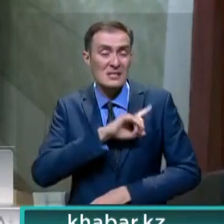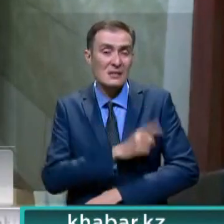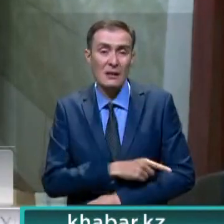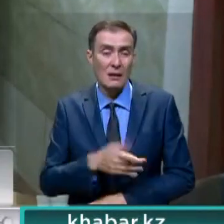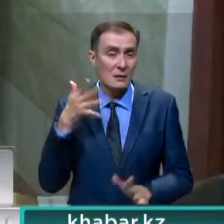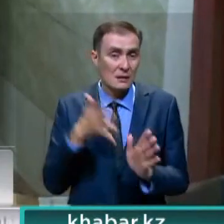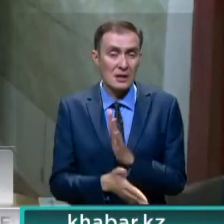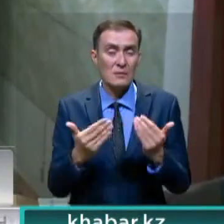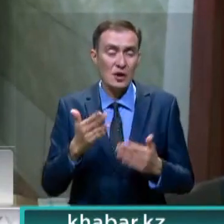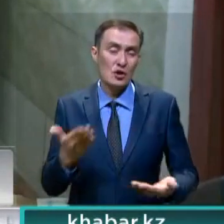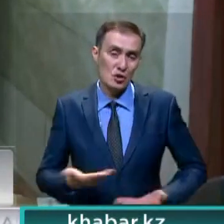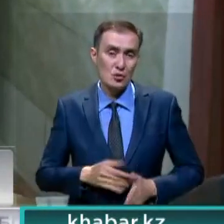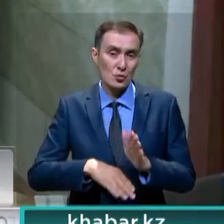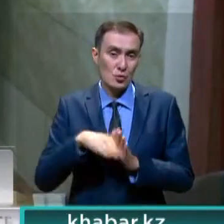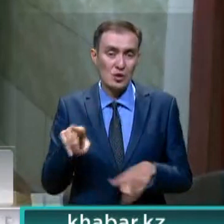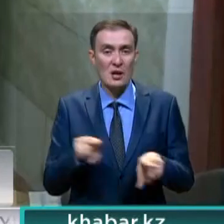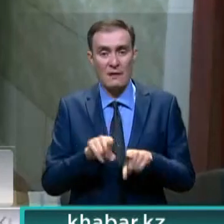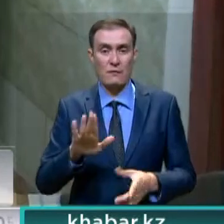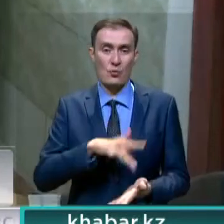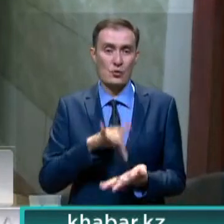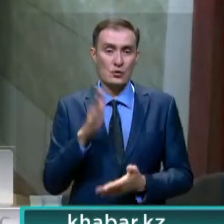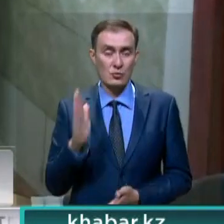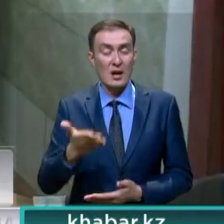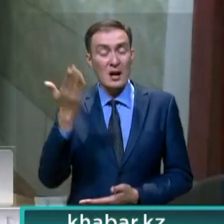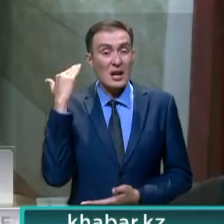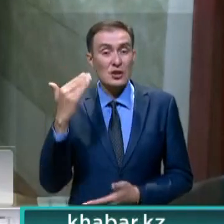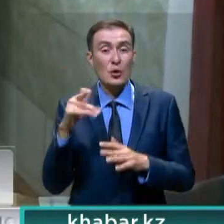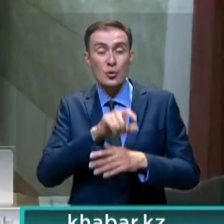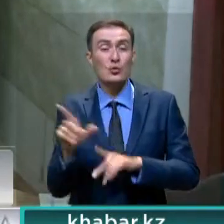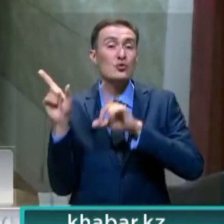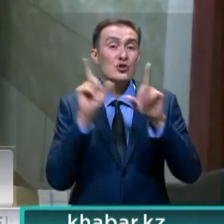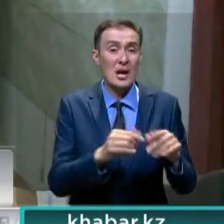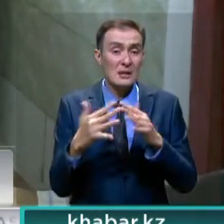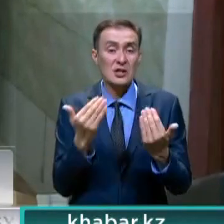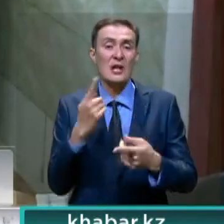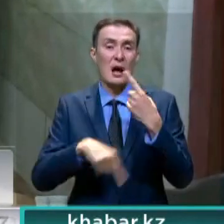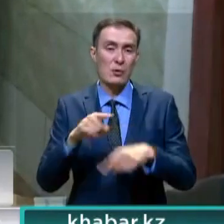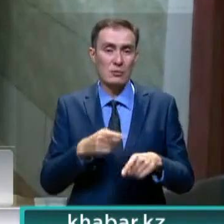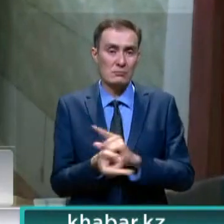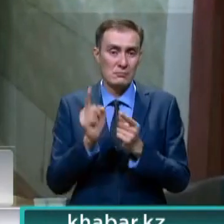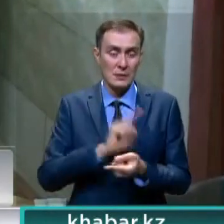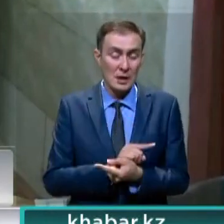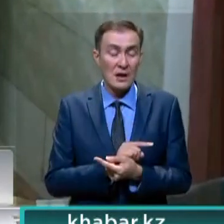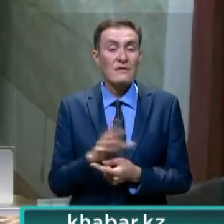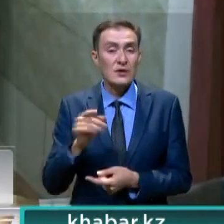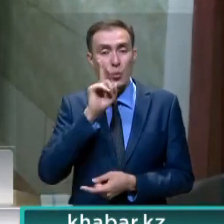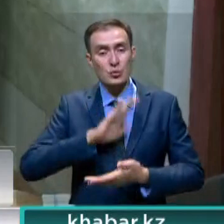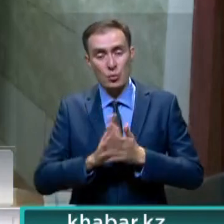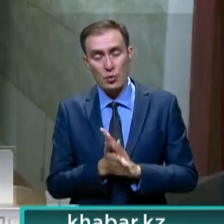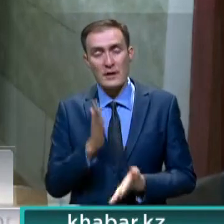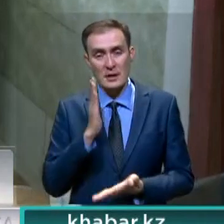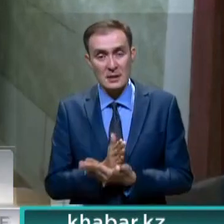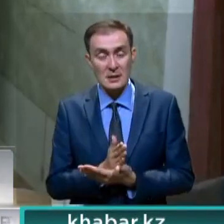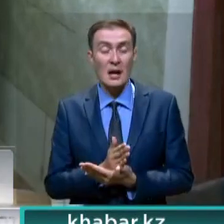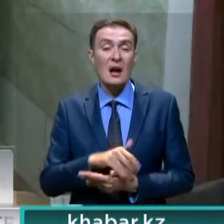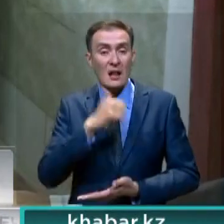времени. Жизнь налаживается не хуже, чем в городе. Раньше люди из села уезжали, сейчас наоборот возвращаются. Все условия для нас